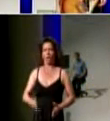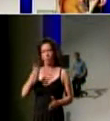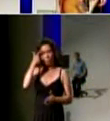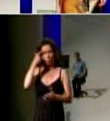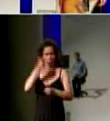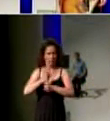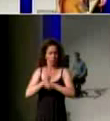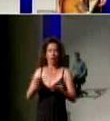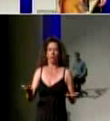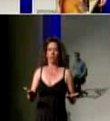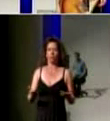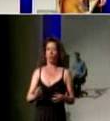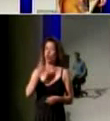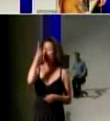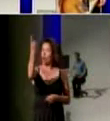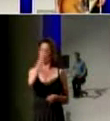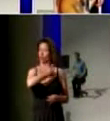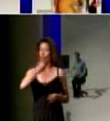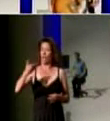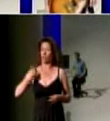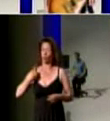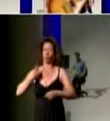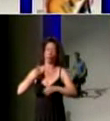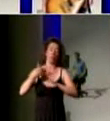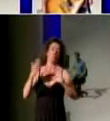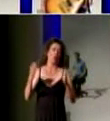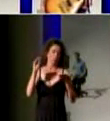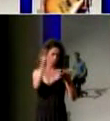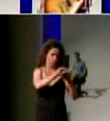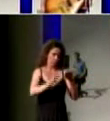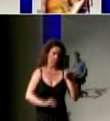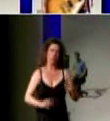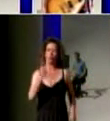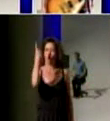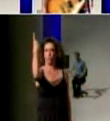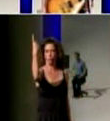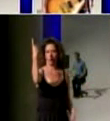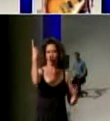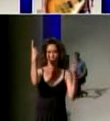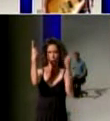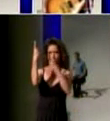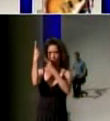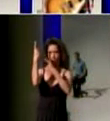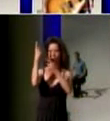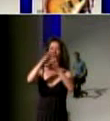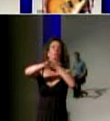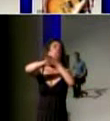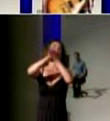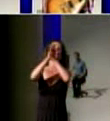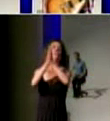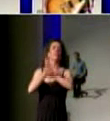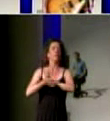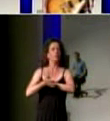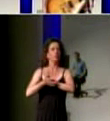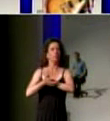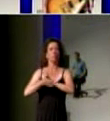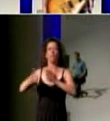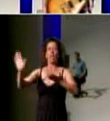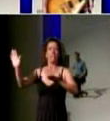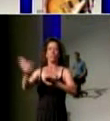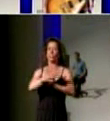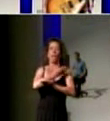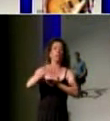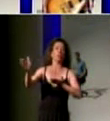vie. Et il y a une chanson parmi toutes les chansons que j'ai composées qui est devenue la chanson qui